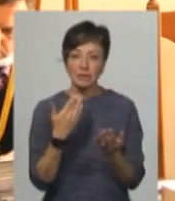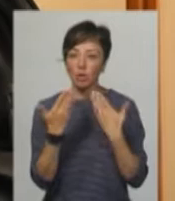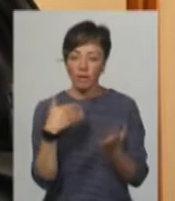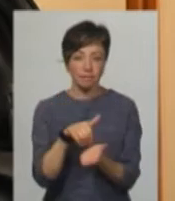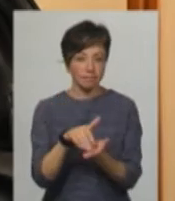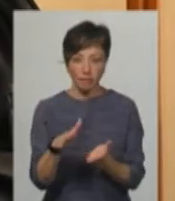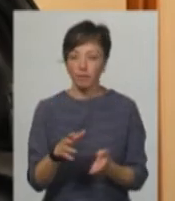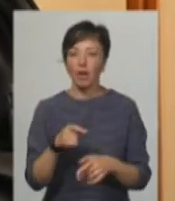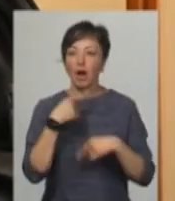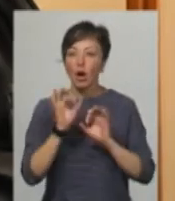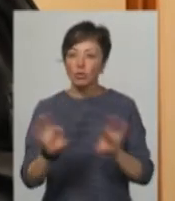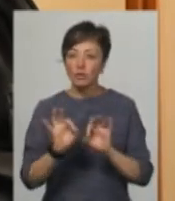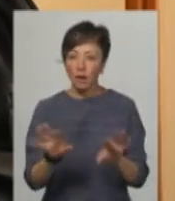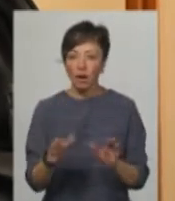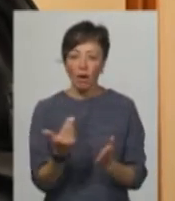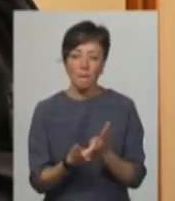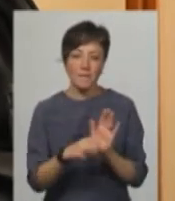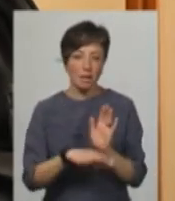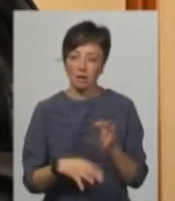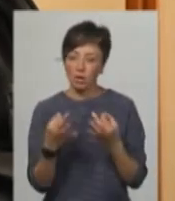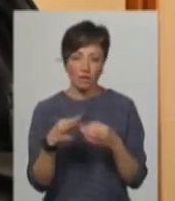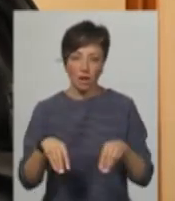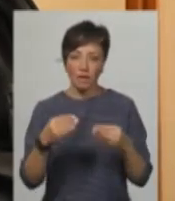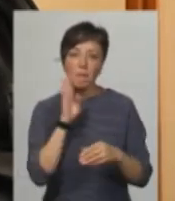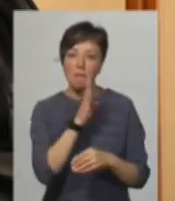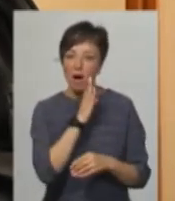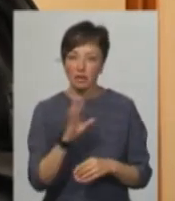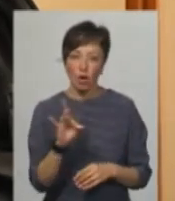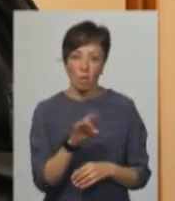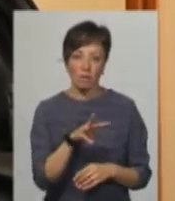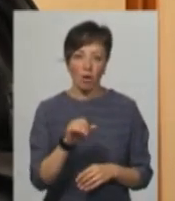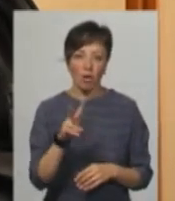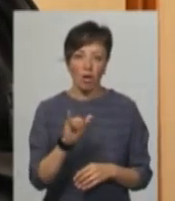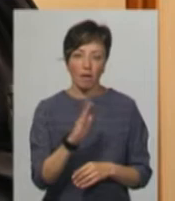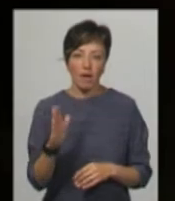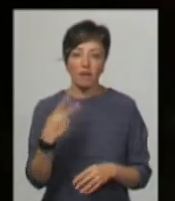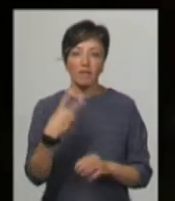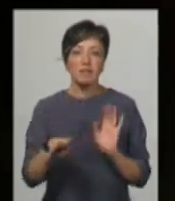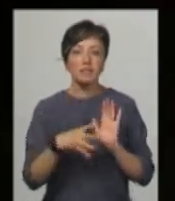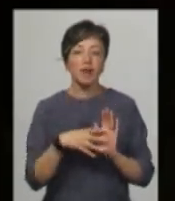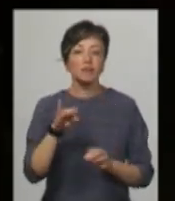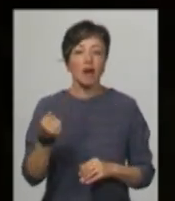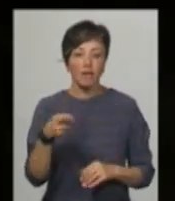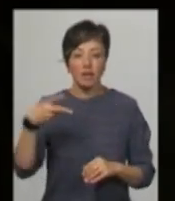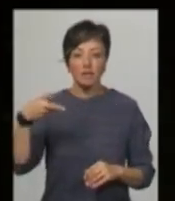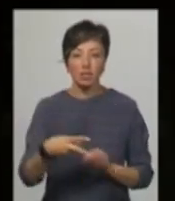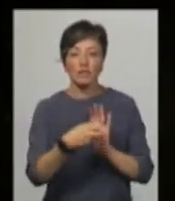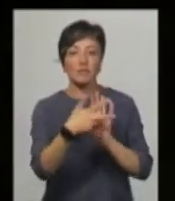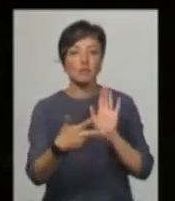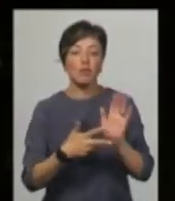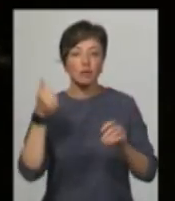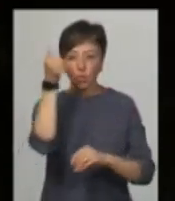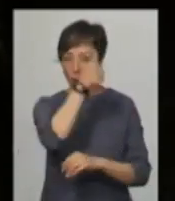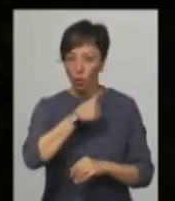відмовився. Не на камеру, каже, коментарі не дозволяє давати мати Романа Миколаєва. Нагадаю, 29 травня